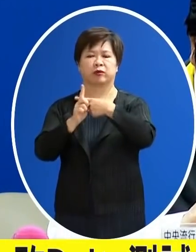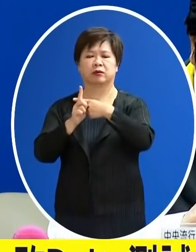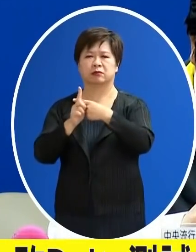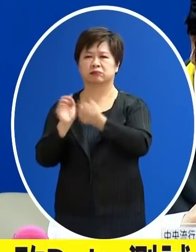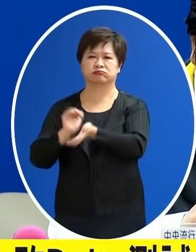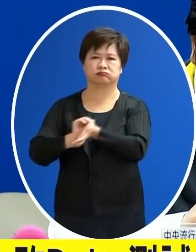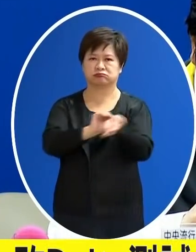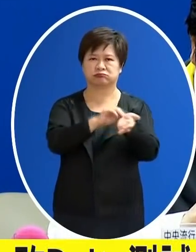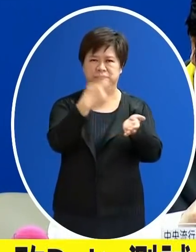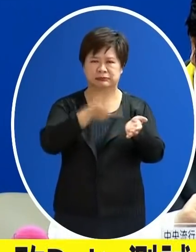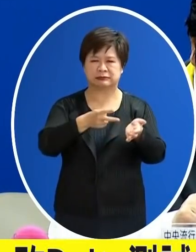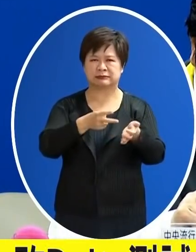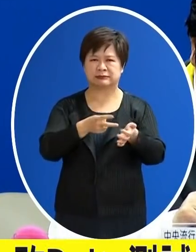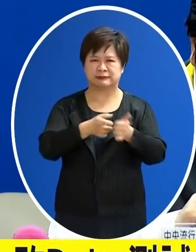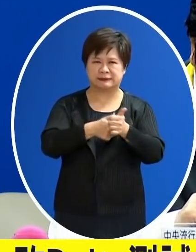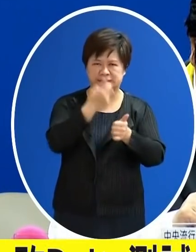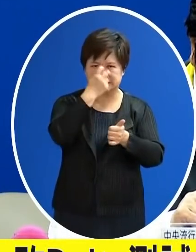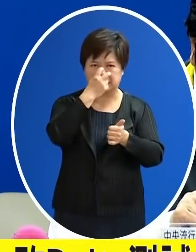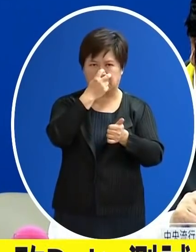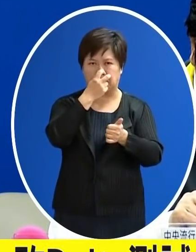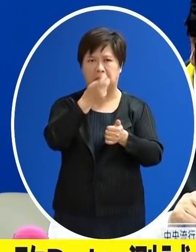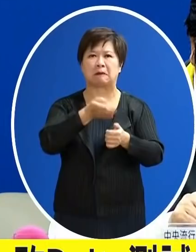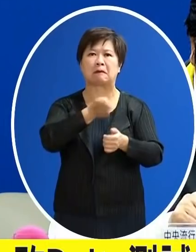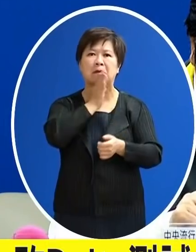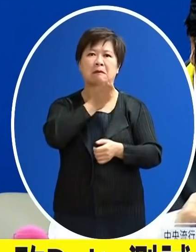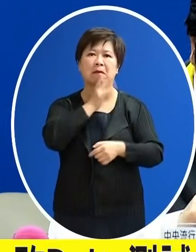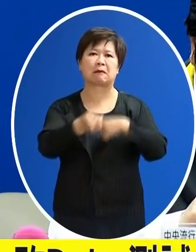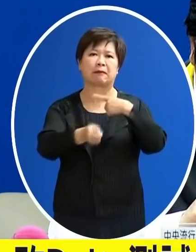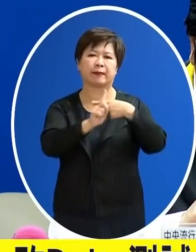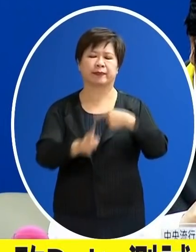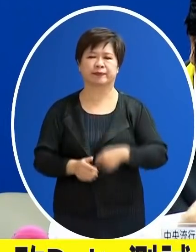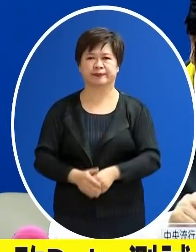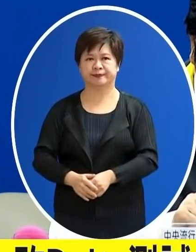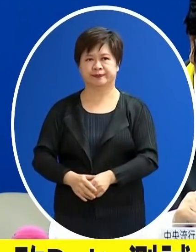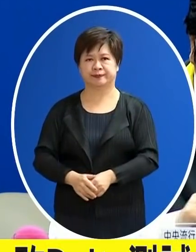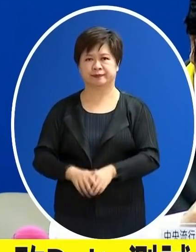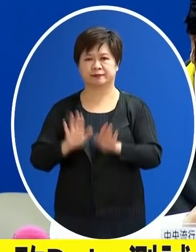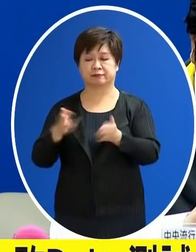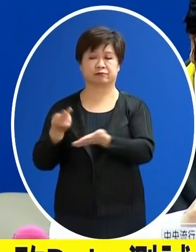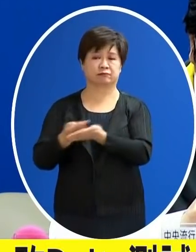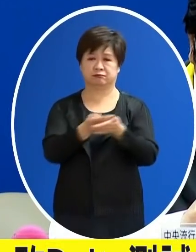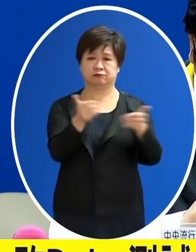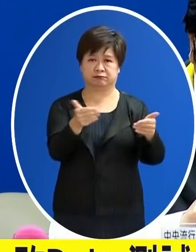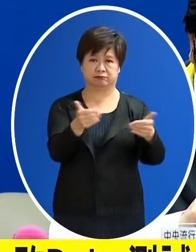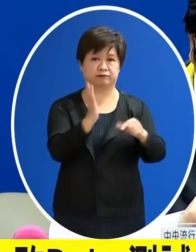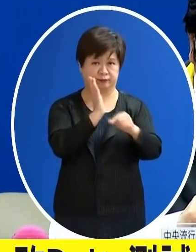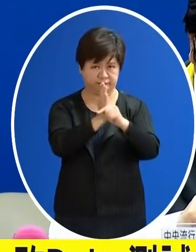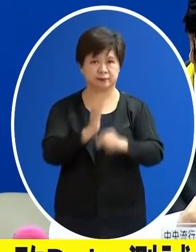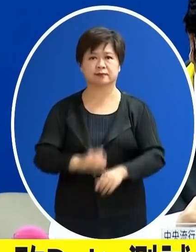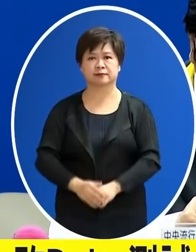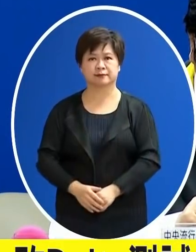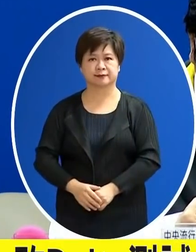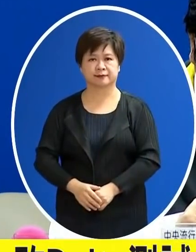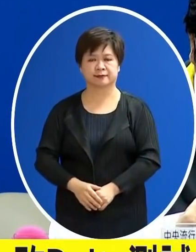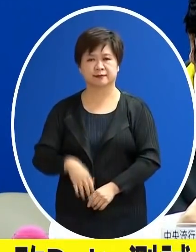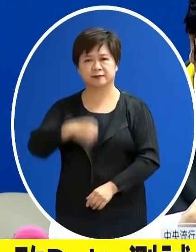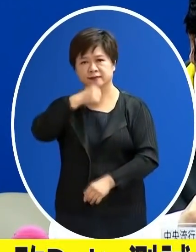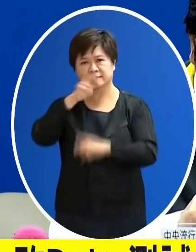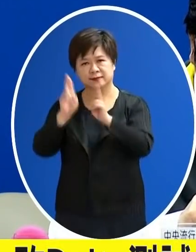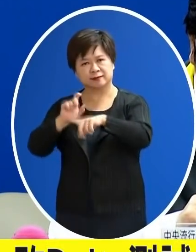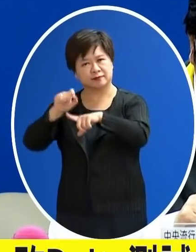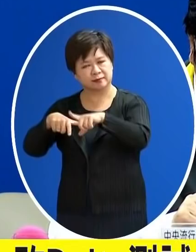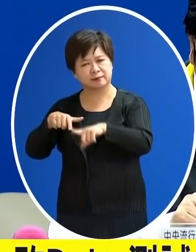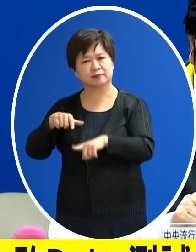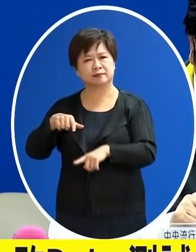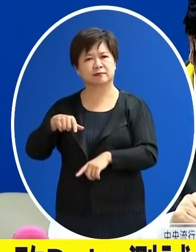院在做检验而确诊啊，目前正接受正这个入院治疗当中哦。那台电这边他